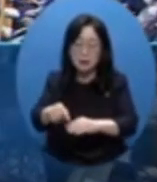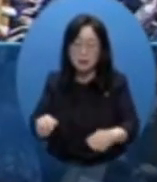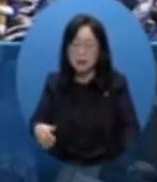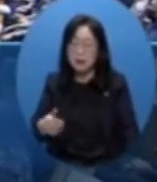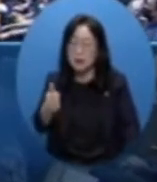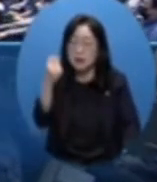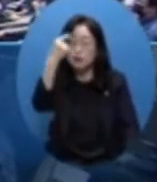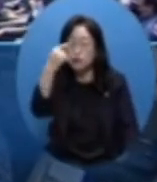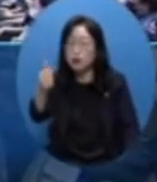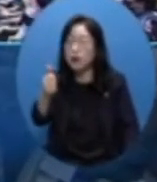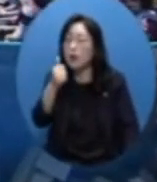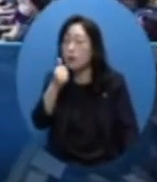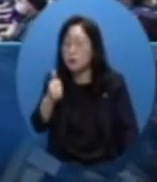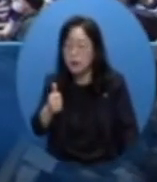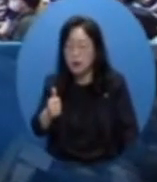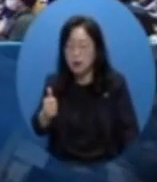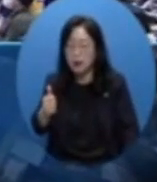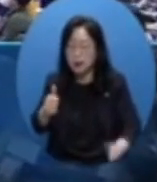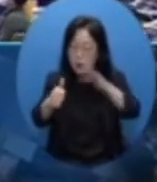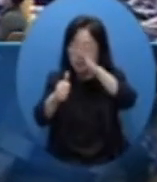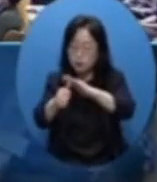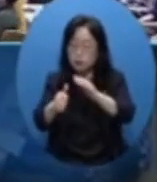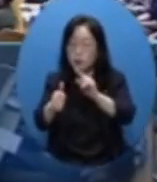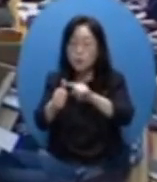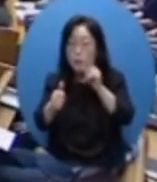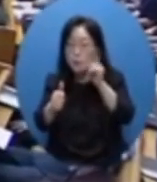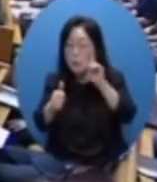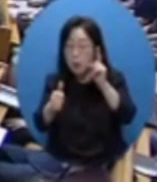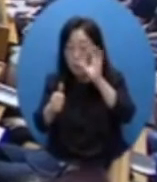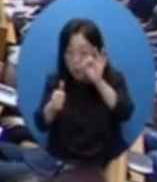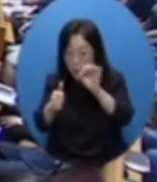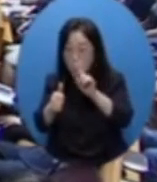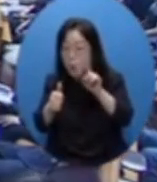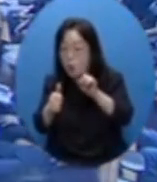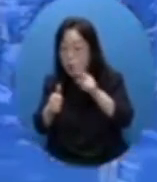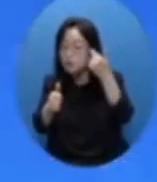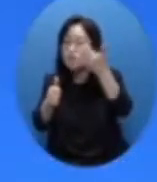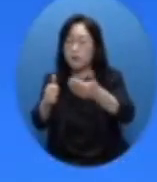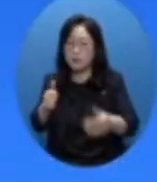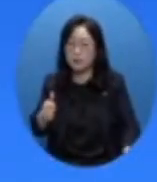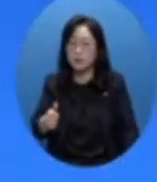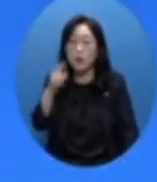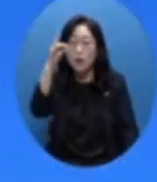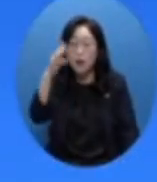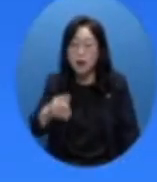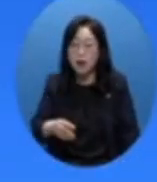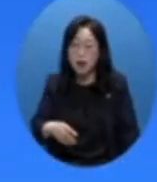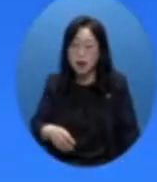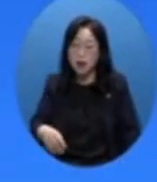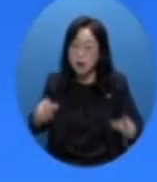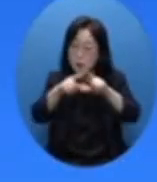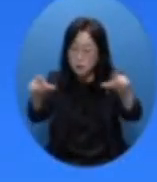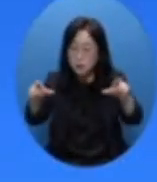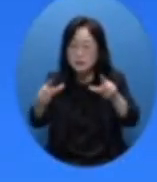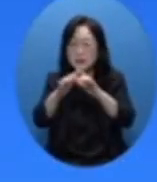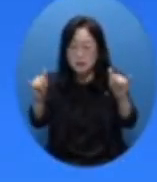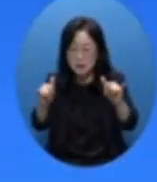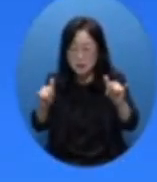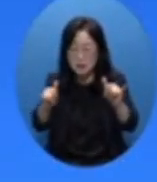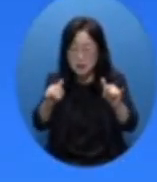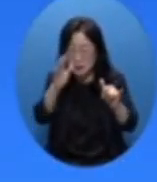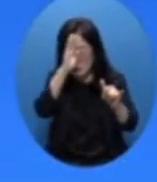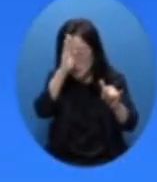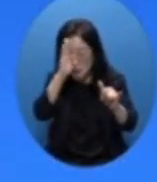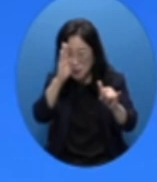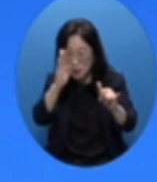안수 하지 고 무엇이 보이느냐 물으시니 당시 민간요법으로는 상처난 곳에 치울 바란 것이 흔한 일이었습니다